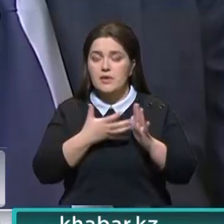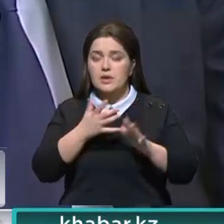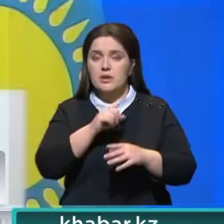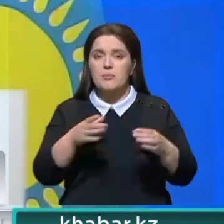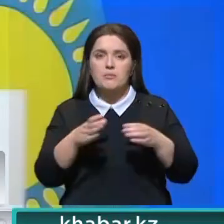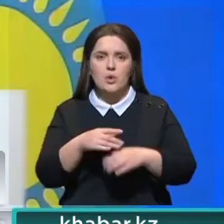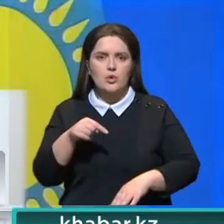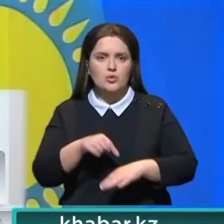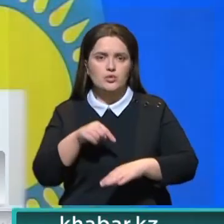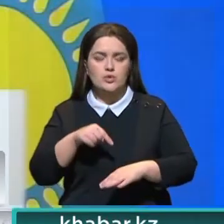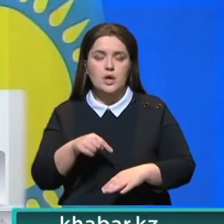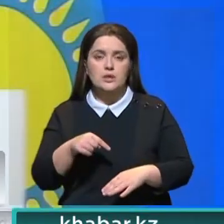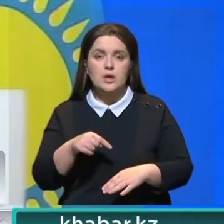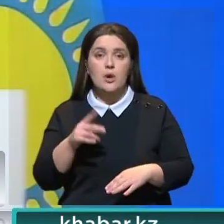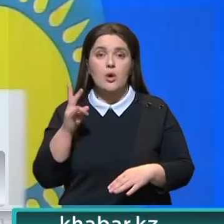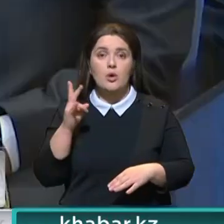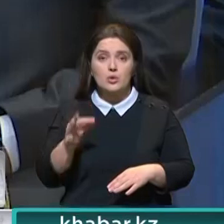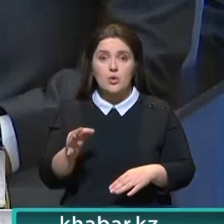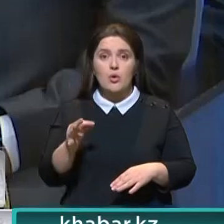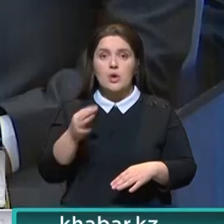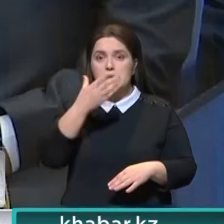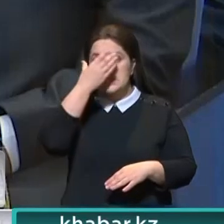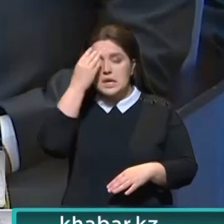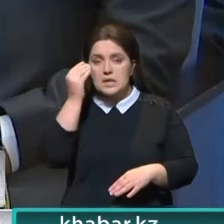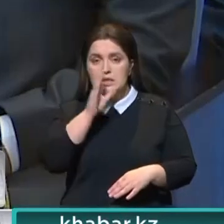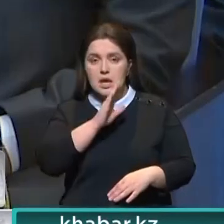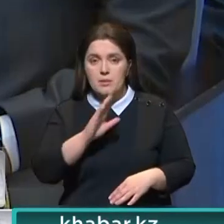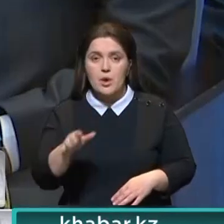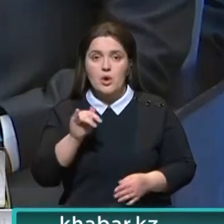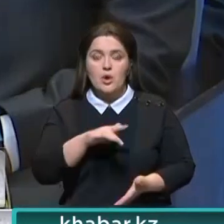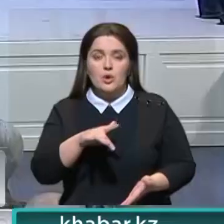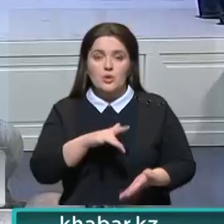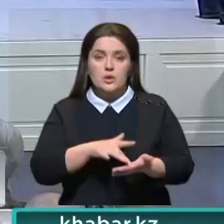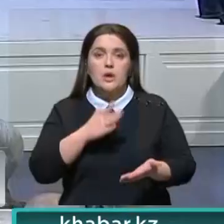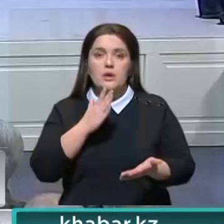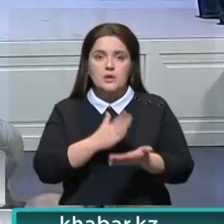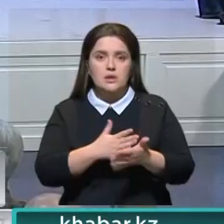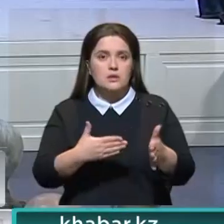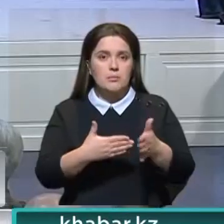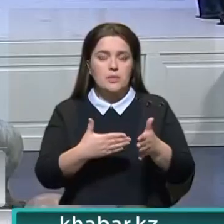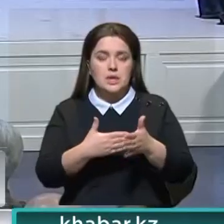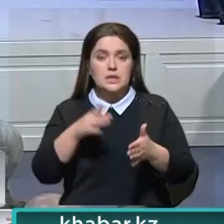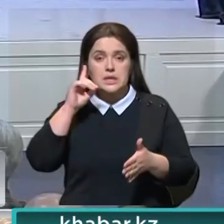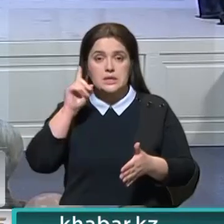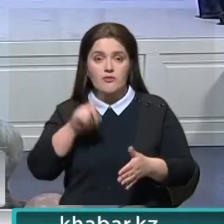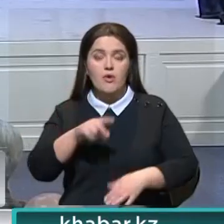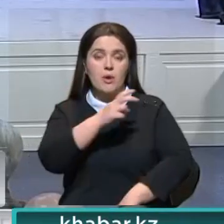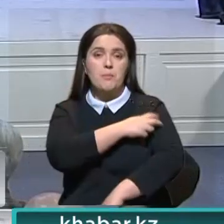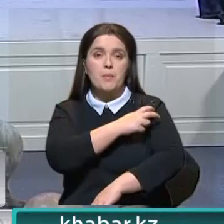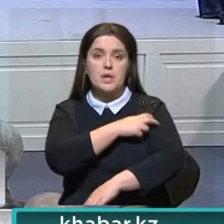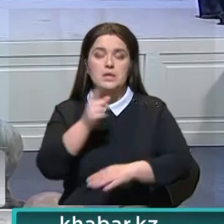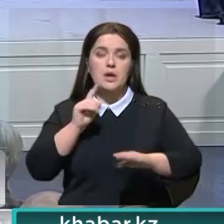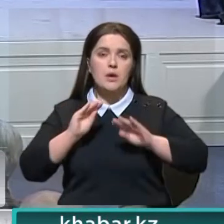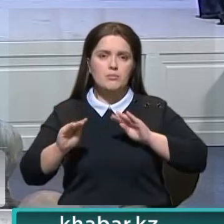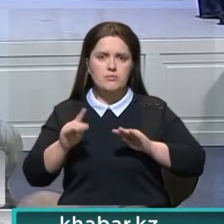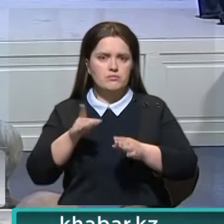учреждений ощущается не так остро. Однако нельзя забывать, что и у мегаполиса имеется свой предел. Известно, что его медицинская